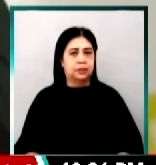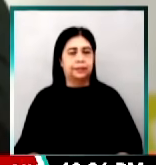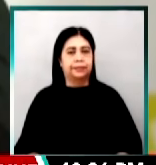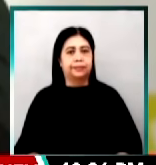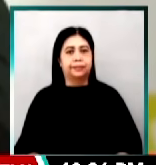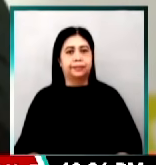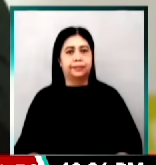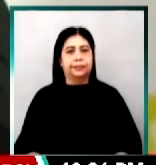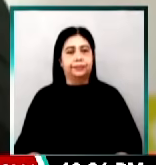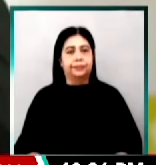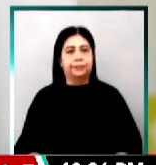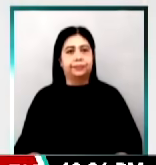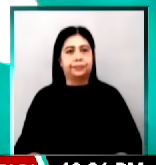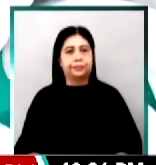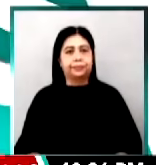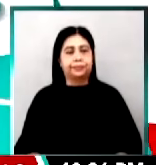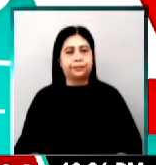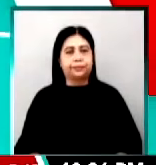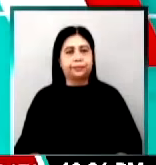GMA News.